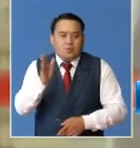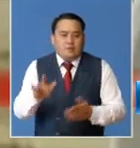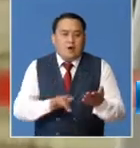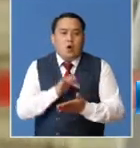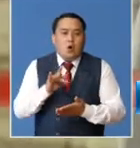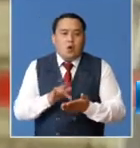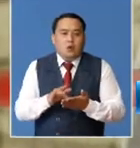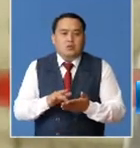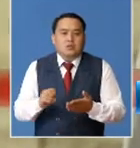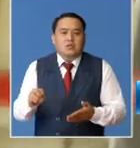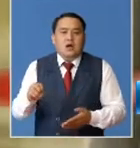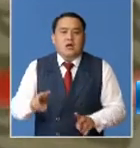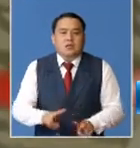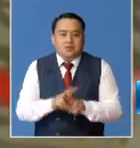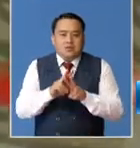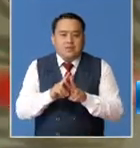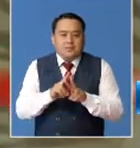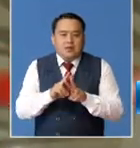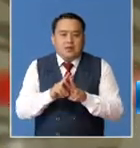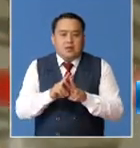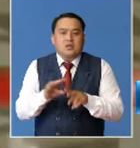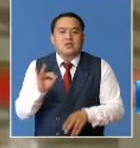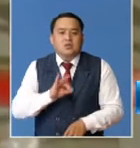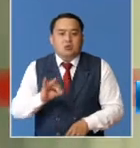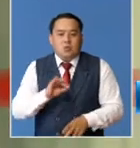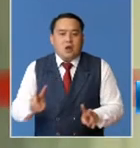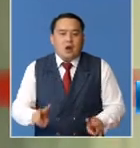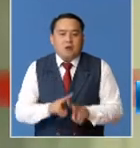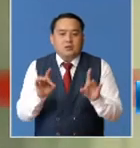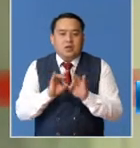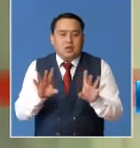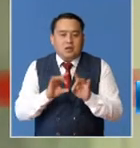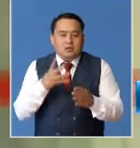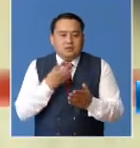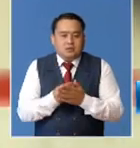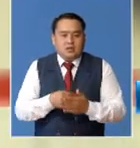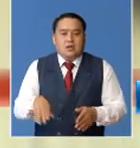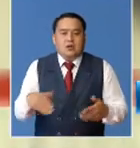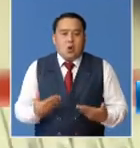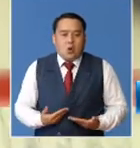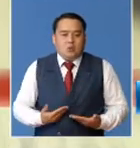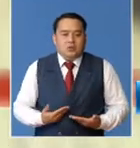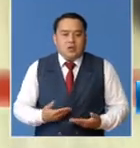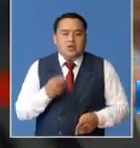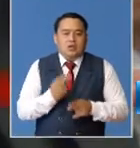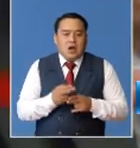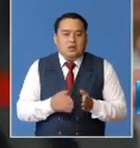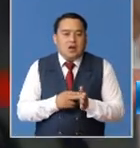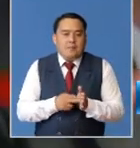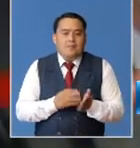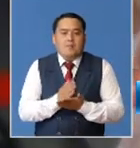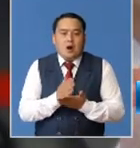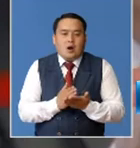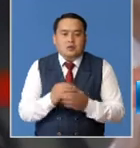города в сердце евразийского континента. А историю Астаны расскажут сами столичные жители – железнодорожники,